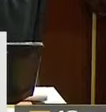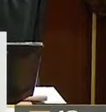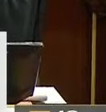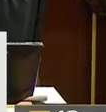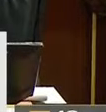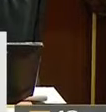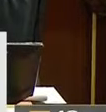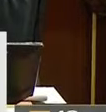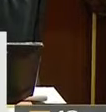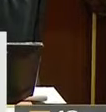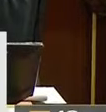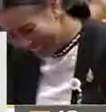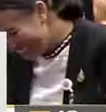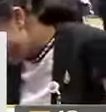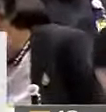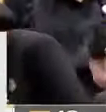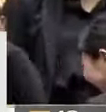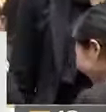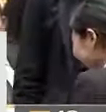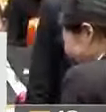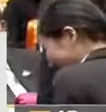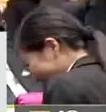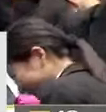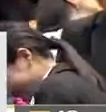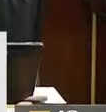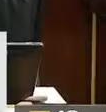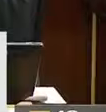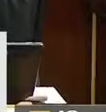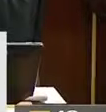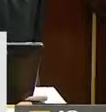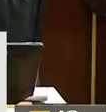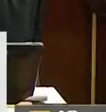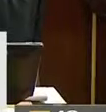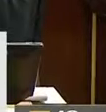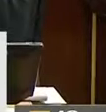ธห่วงทรัพย ์นายธนาธรจึงรุ่งเรืองกิจครับ 93